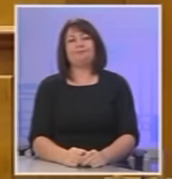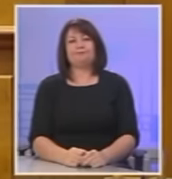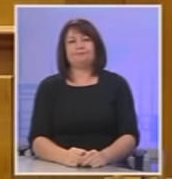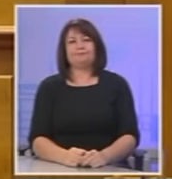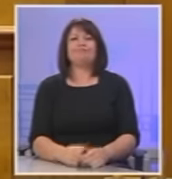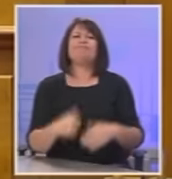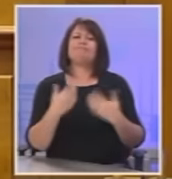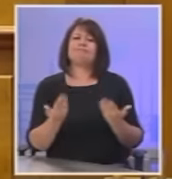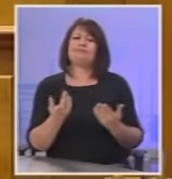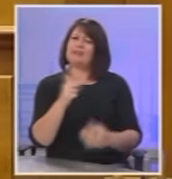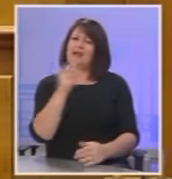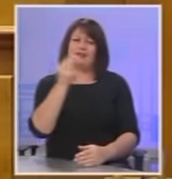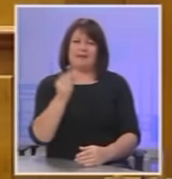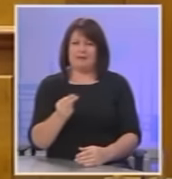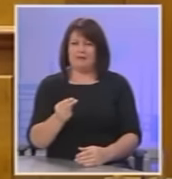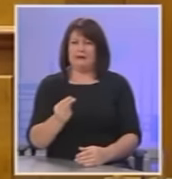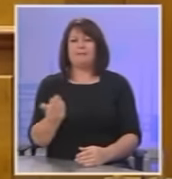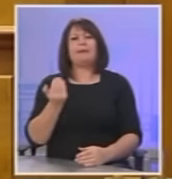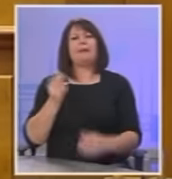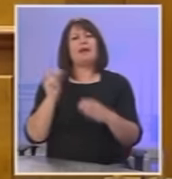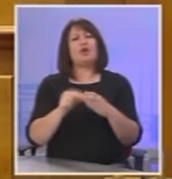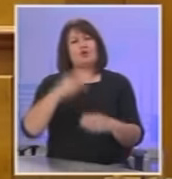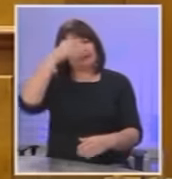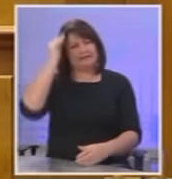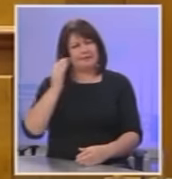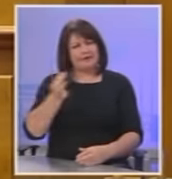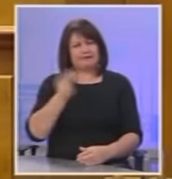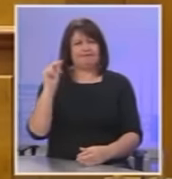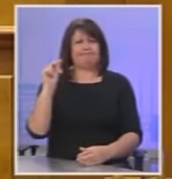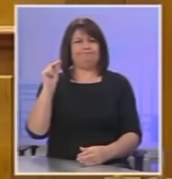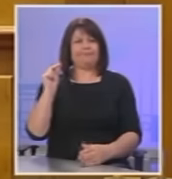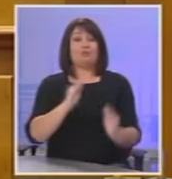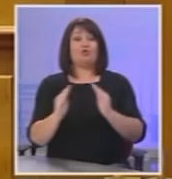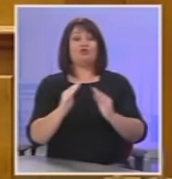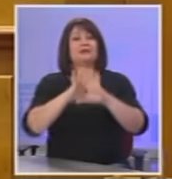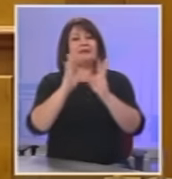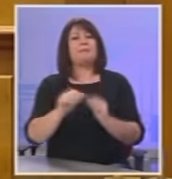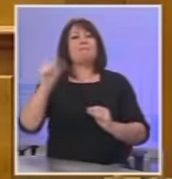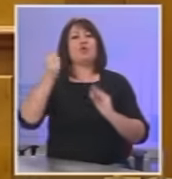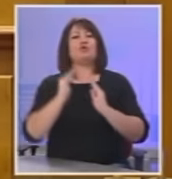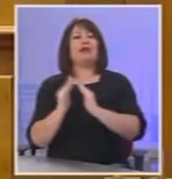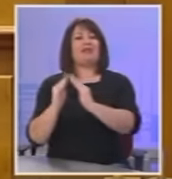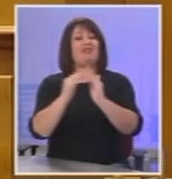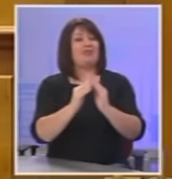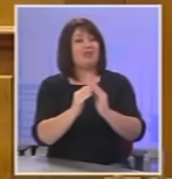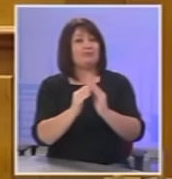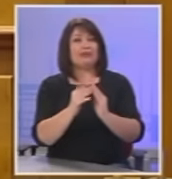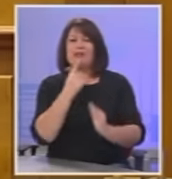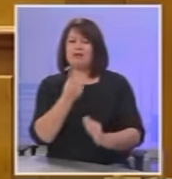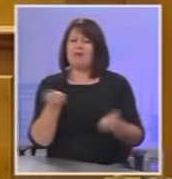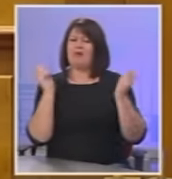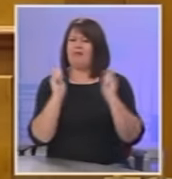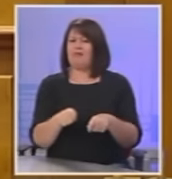Αλλά και στα άλλα ζητήματα. Προεκλογικά ο κ. Τσίπρας δεσμευόταν για απόλυτη προστασία της πρώτης κατοικίας, απέκλειε την